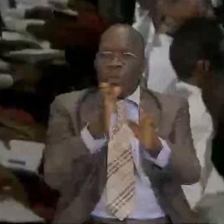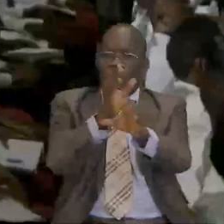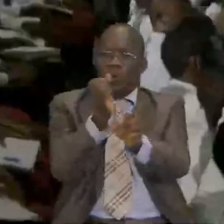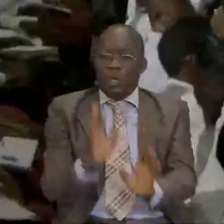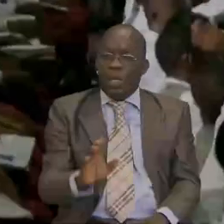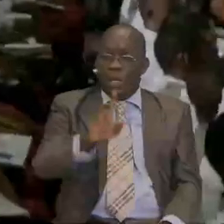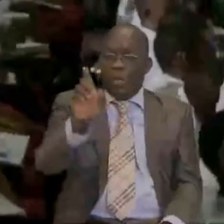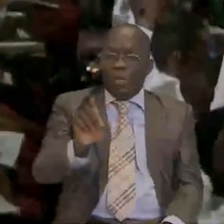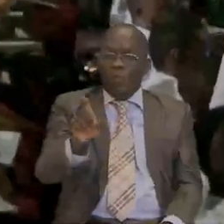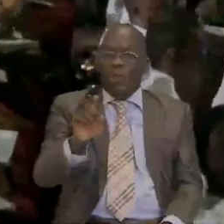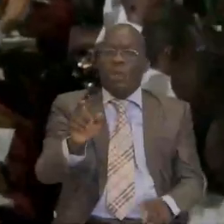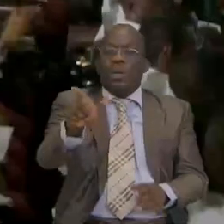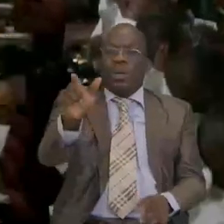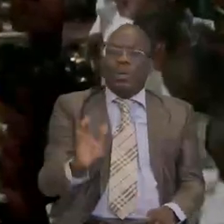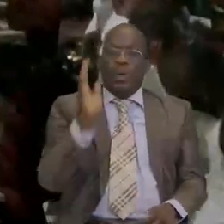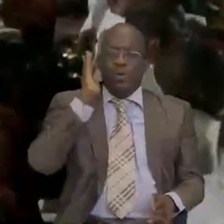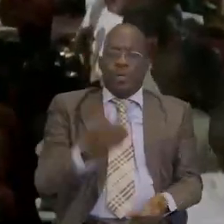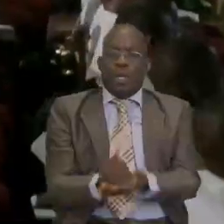fera.